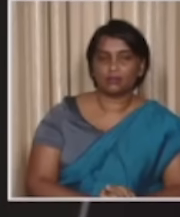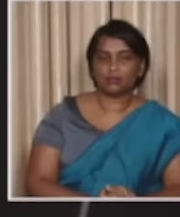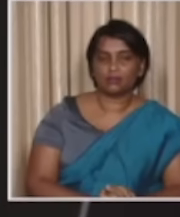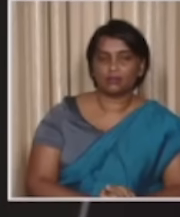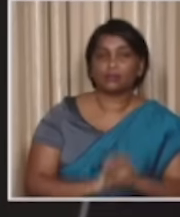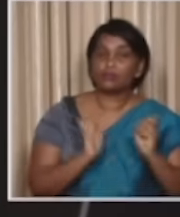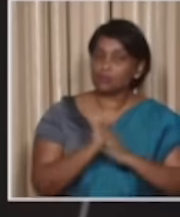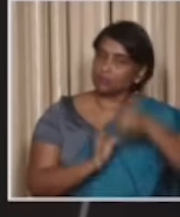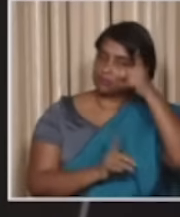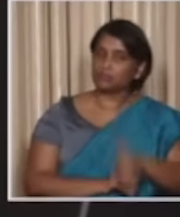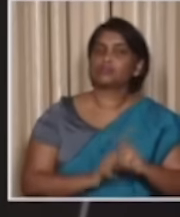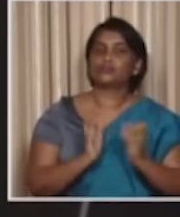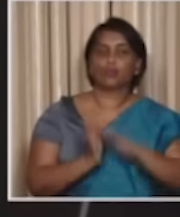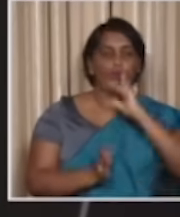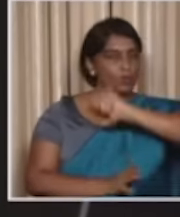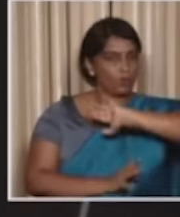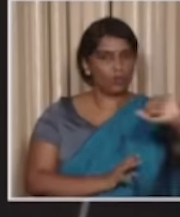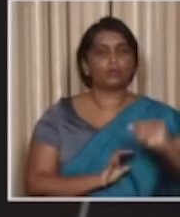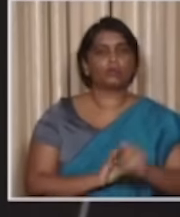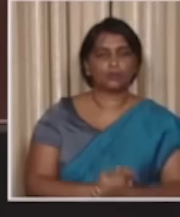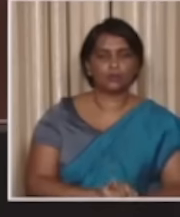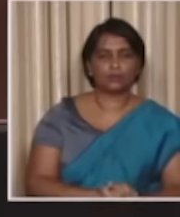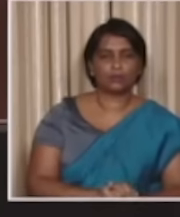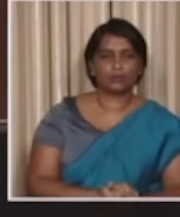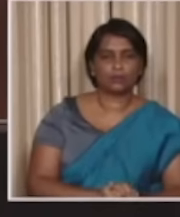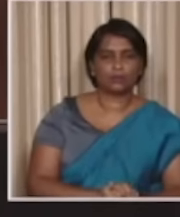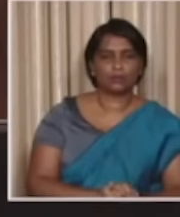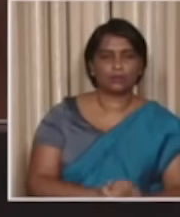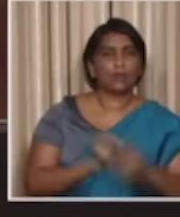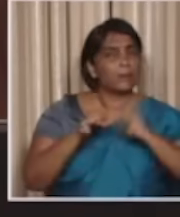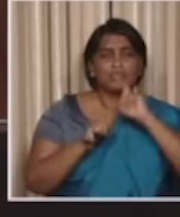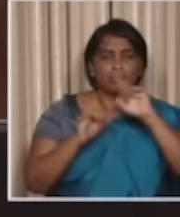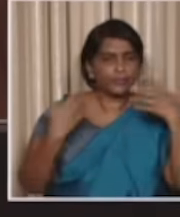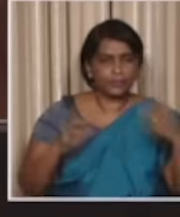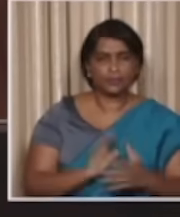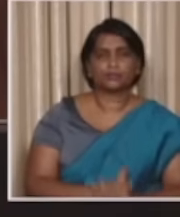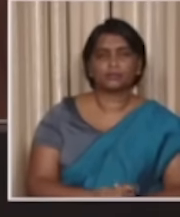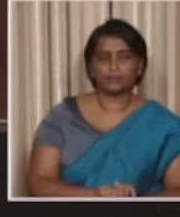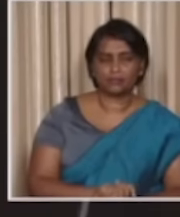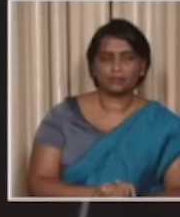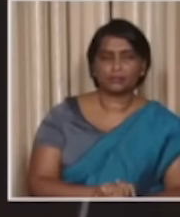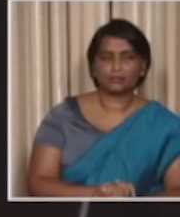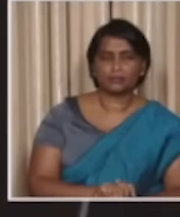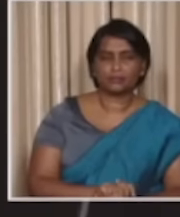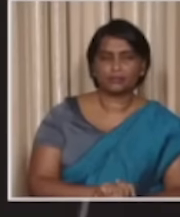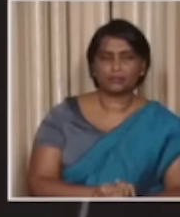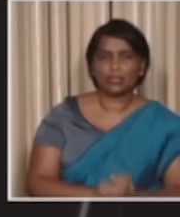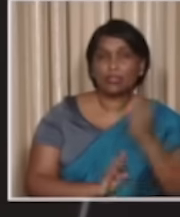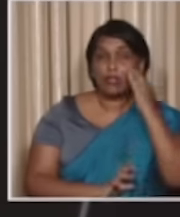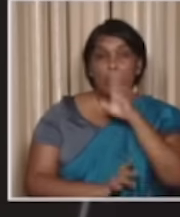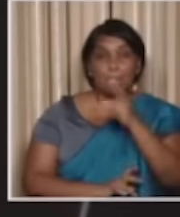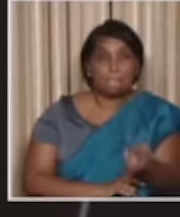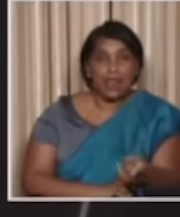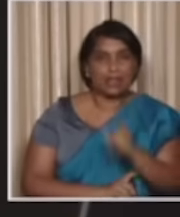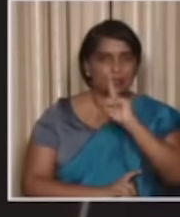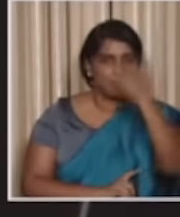අනිවාර්යයෙන්ම කමිටුවට වරප්‍රසාද කමිටුවට ගෙන්නන්න ඕන හරි ඒක මමයි තීන්දුව කරන්නේ ඔබතුමේ ප්‍රශ්න කිලි ඉවරද හොඳයි කාන්තාවන්ට බැල්ලියෝ කියන්න බෑ මේක